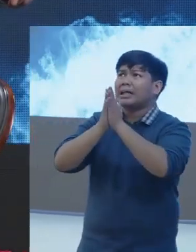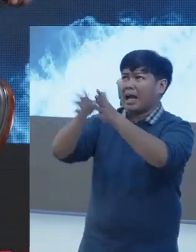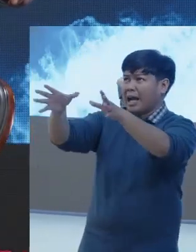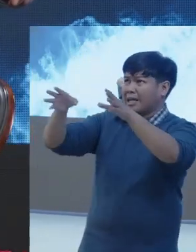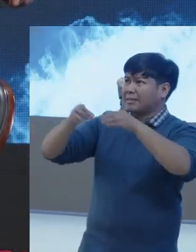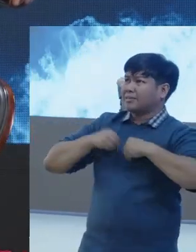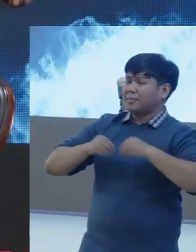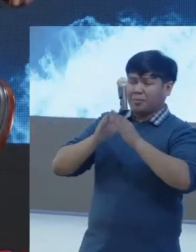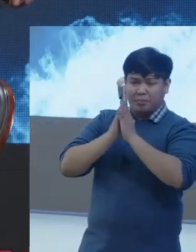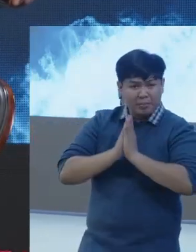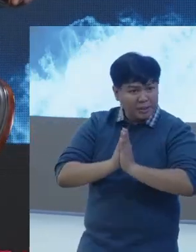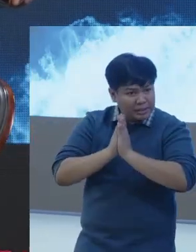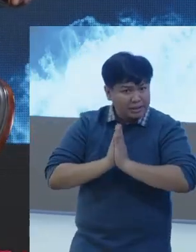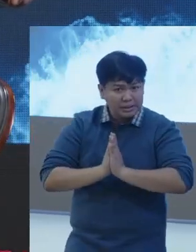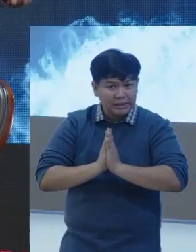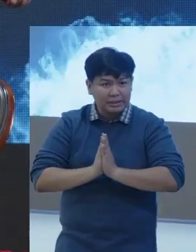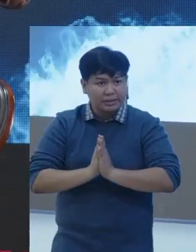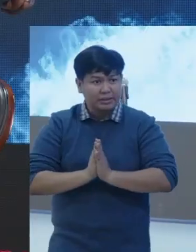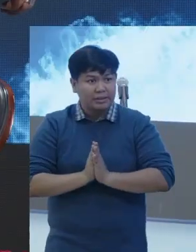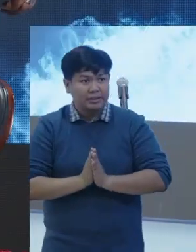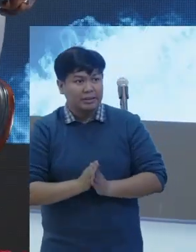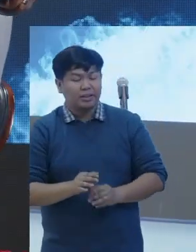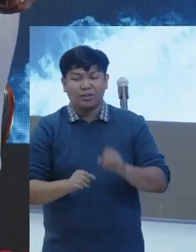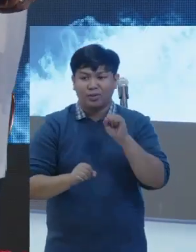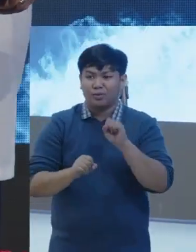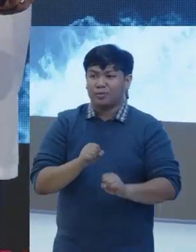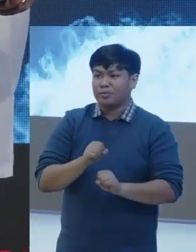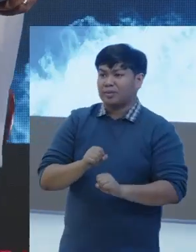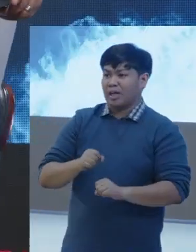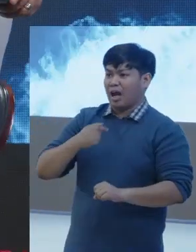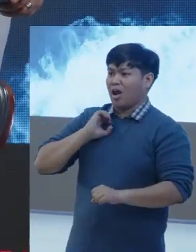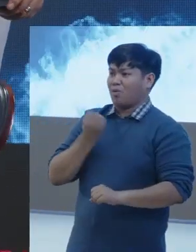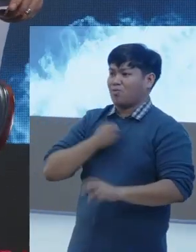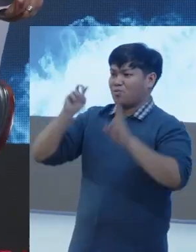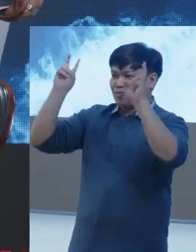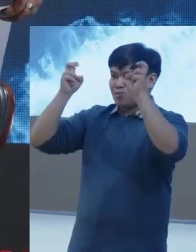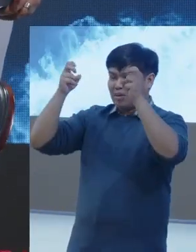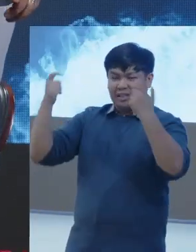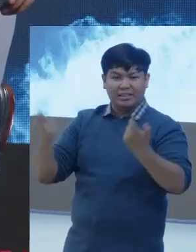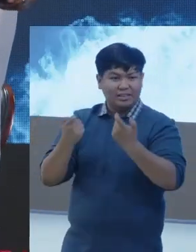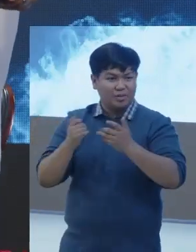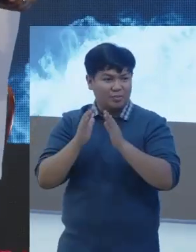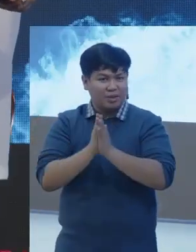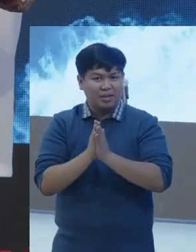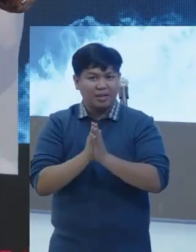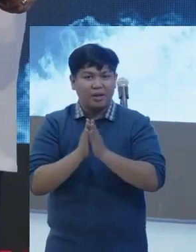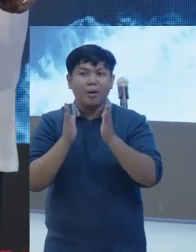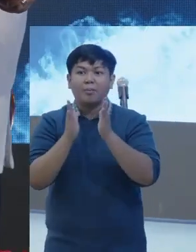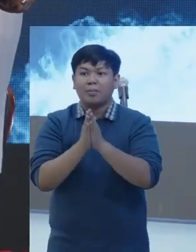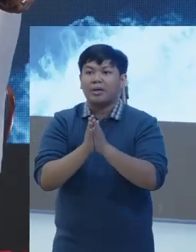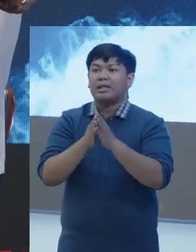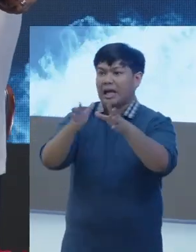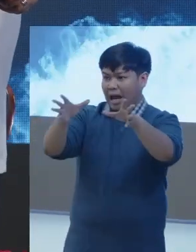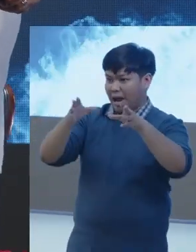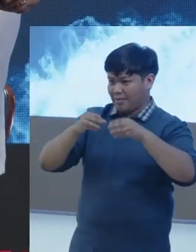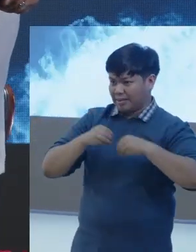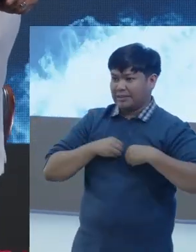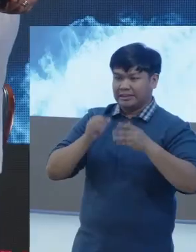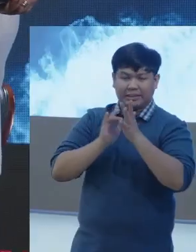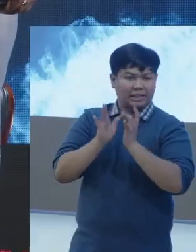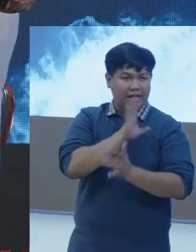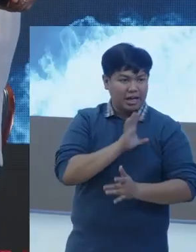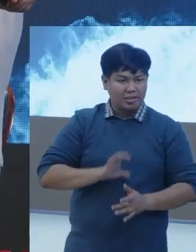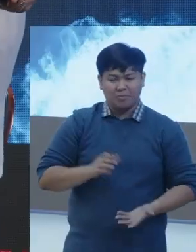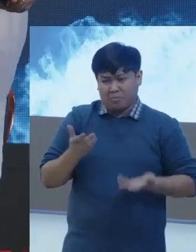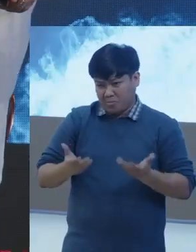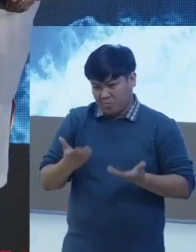prayer. So sa atin pong terminology dito sa GCF, you have prayed to receive